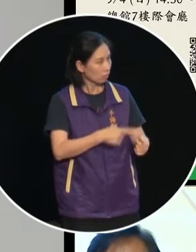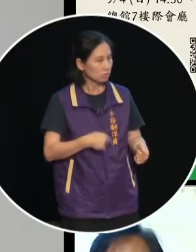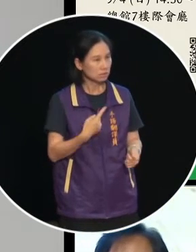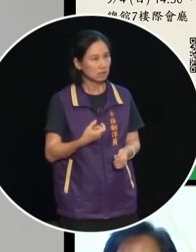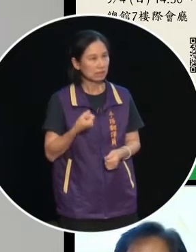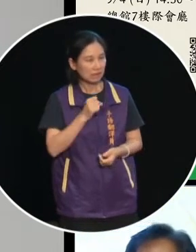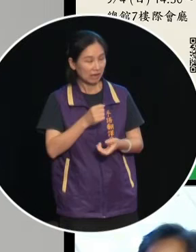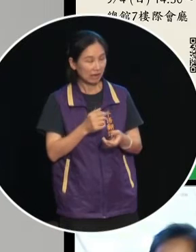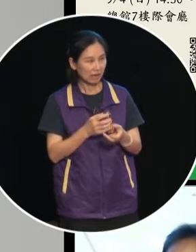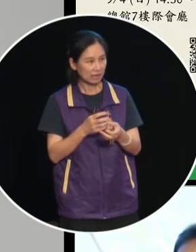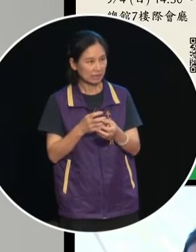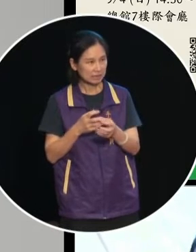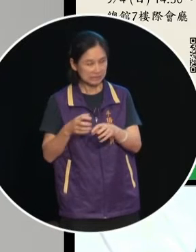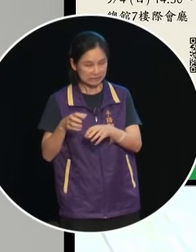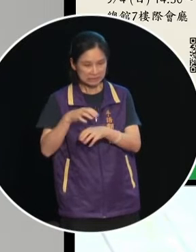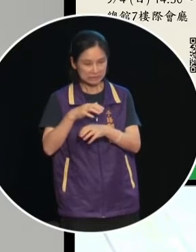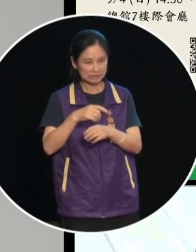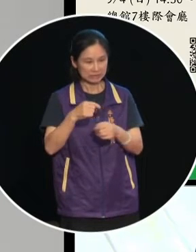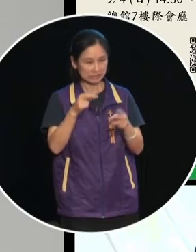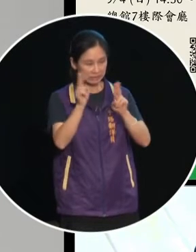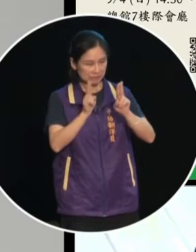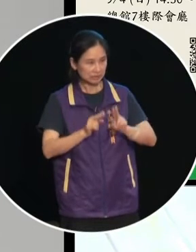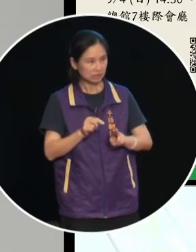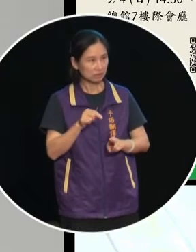电。这个事情是